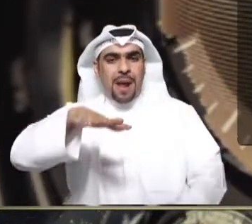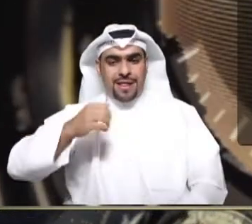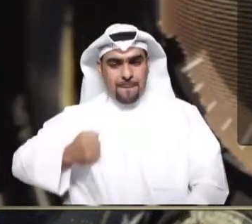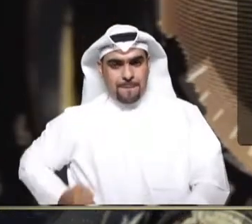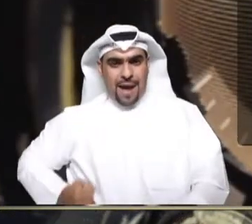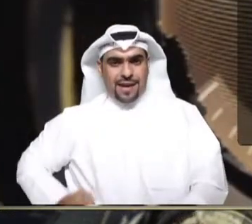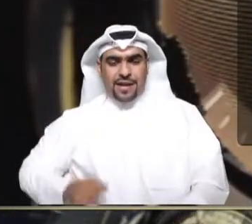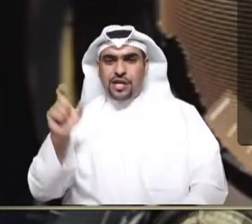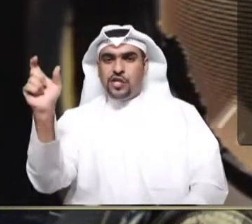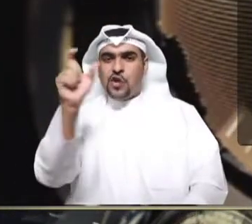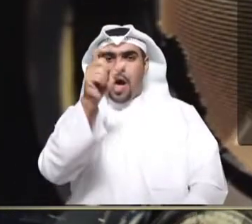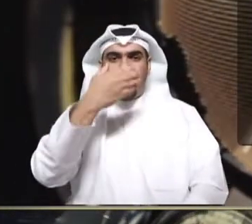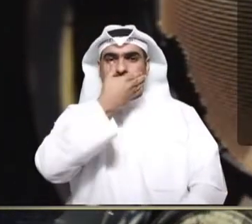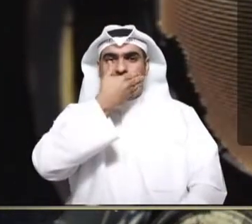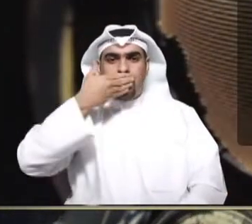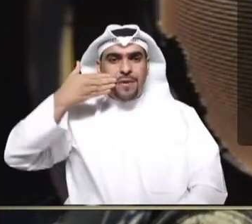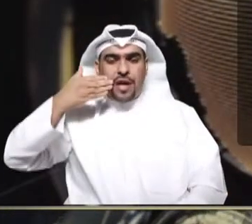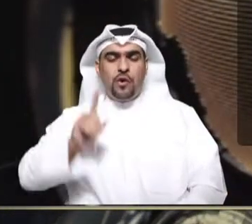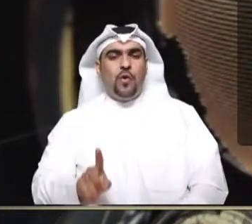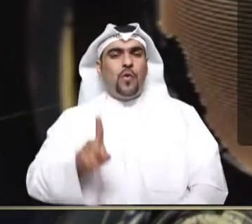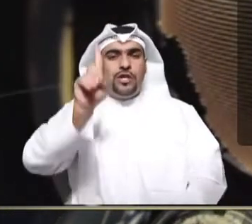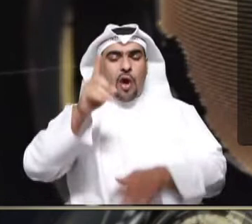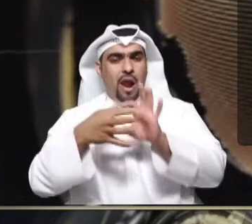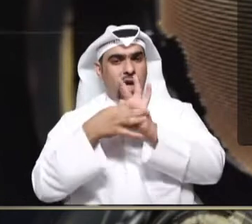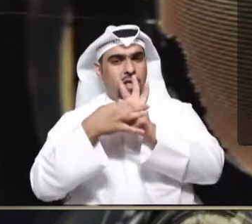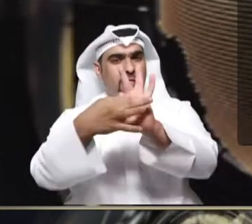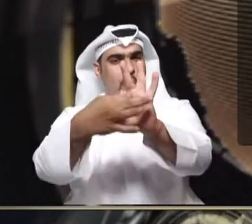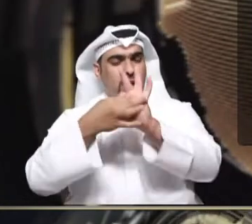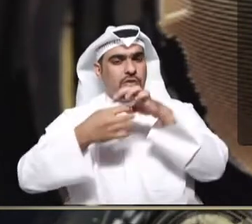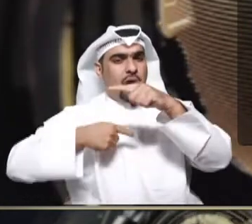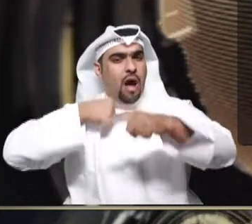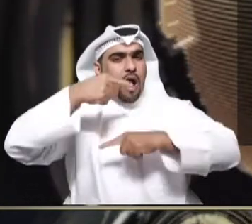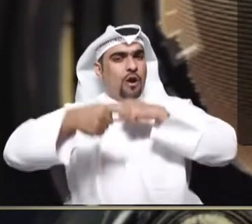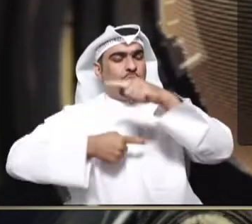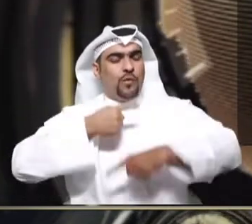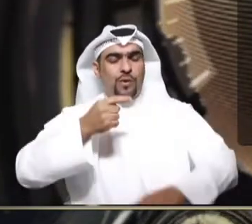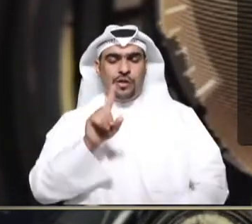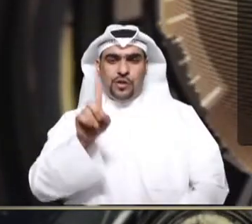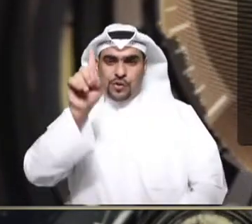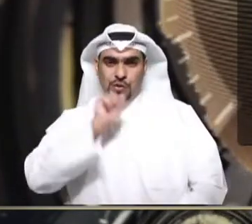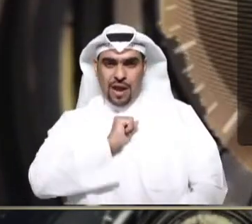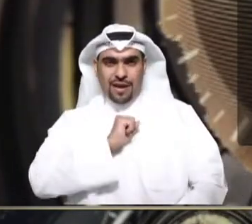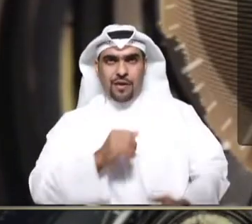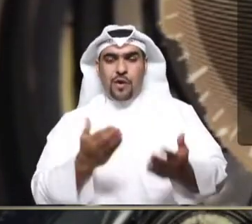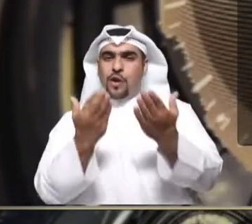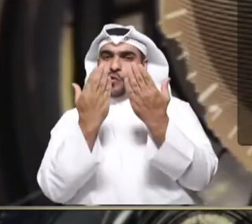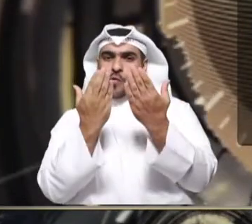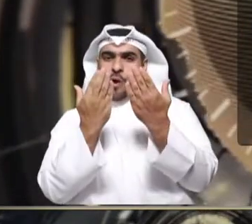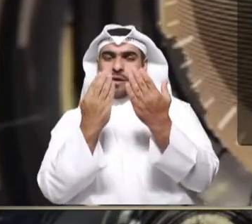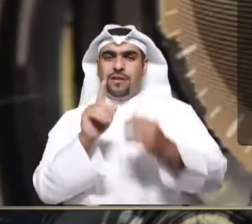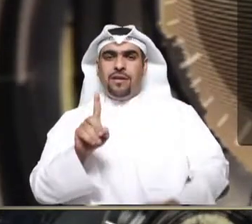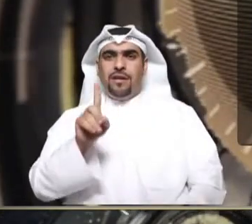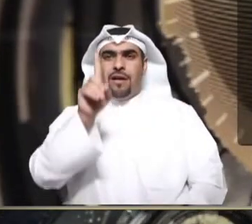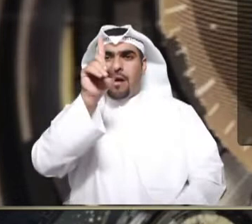العطرة، ومتمنيا استمرار هذا التواصل الأخوي، مبتهلا الباري تعالى أن ينعم